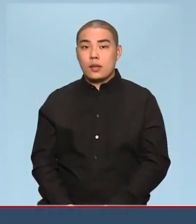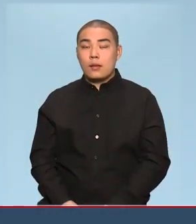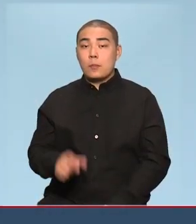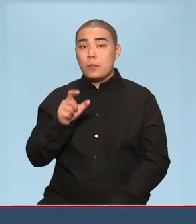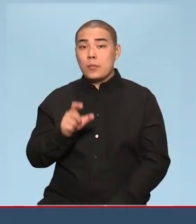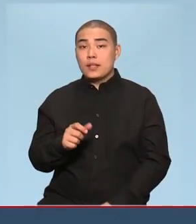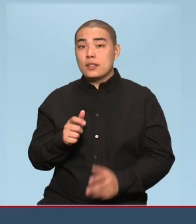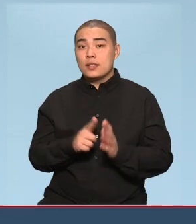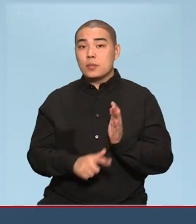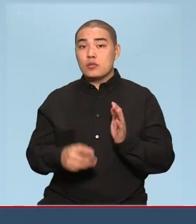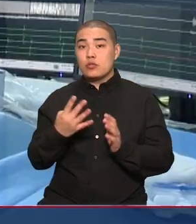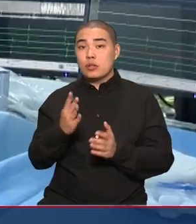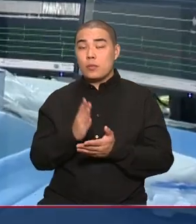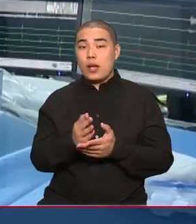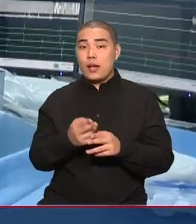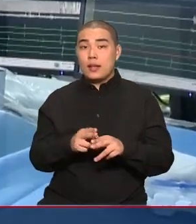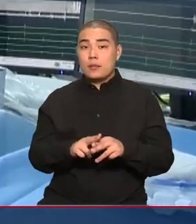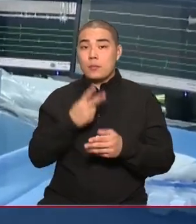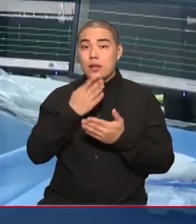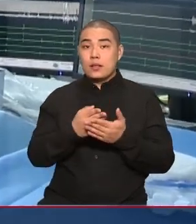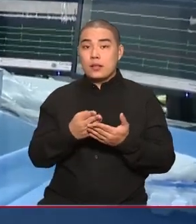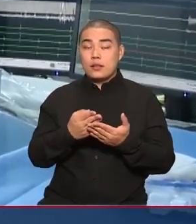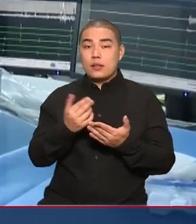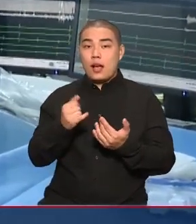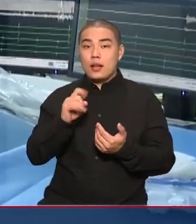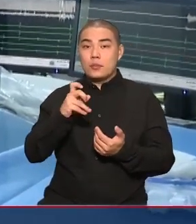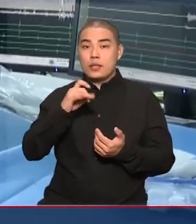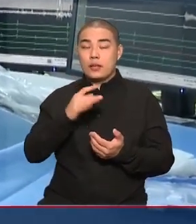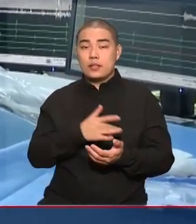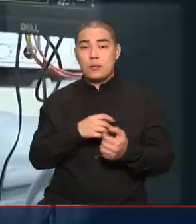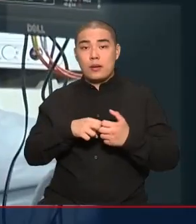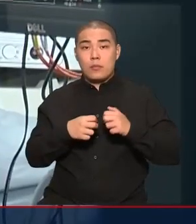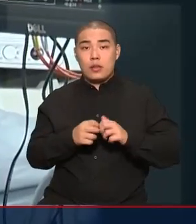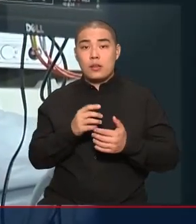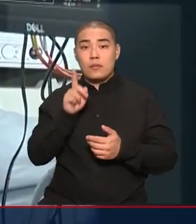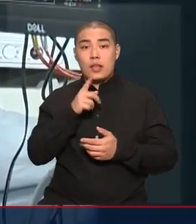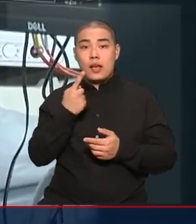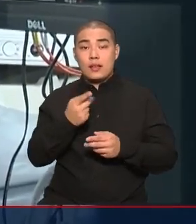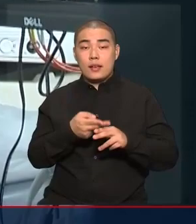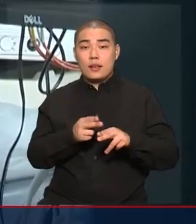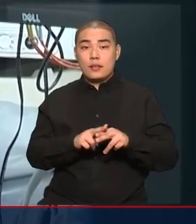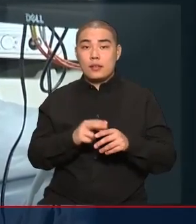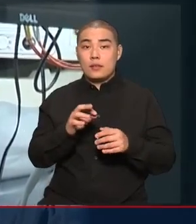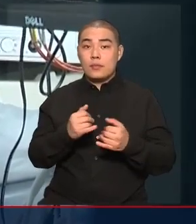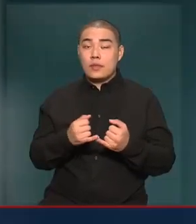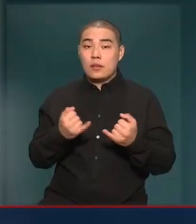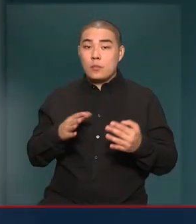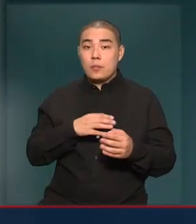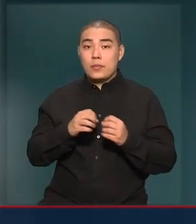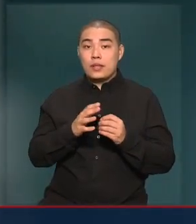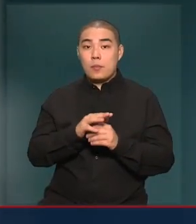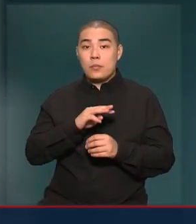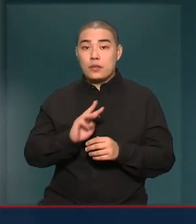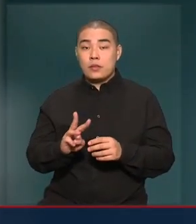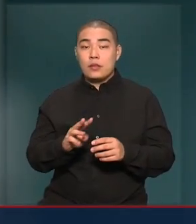Пациентке 74. Предварительный диагноз – мерцательная аритмия. Пока обнаружили только один патологический очаг. Через 15 минут с